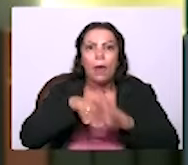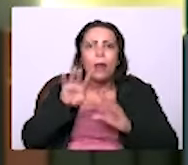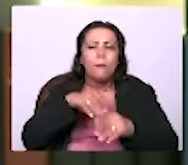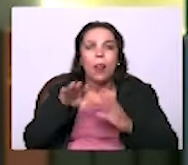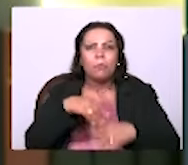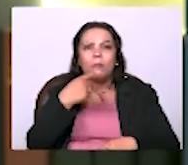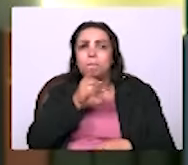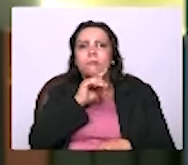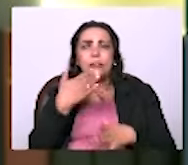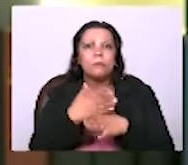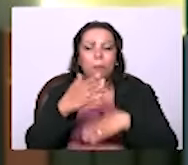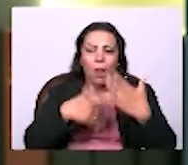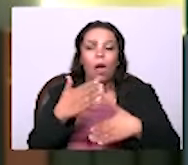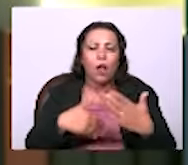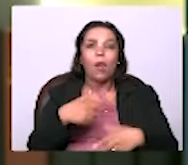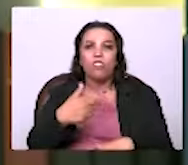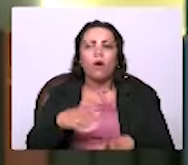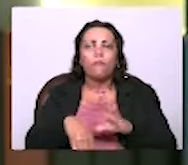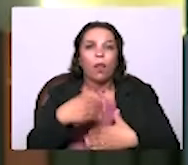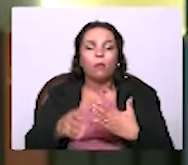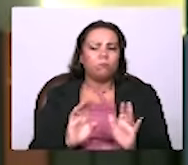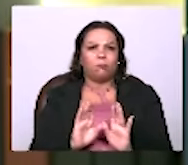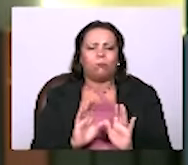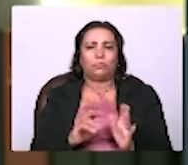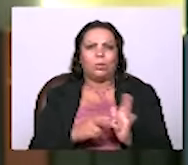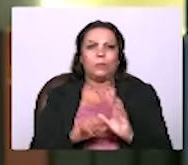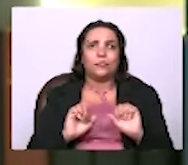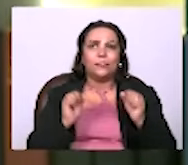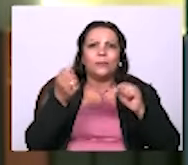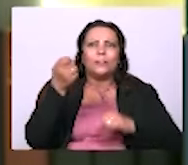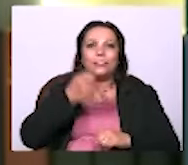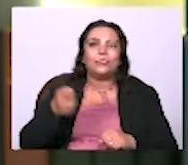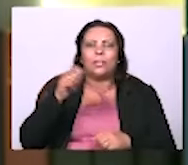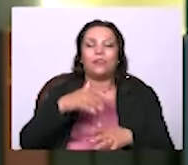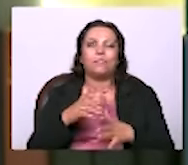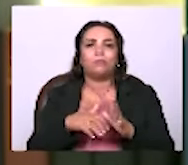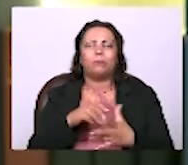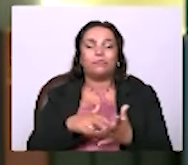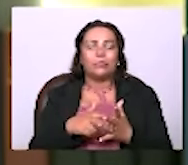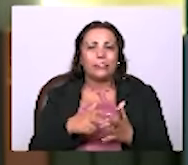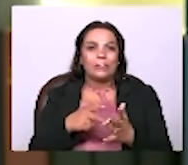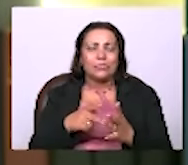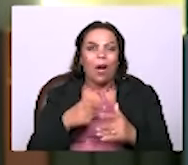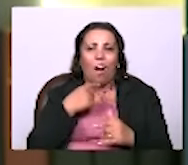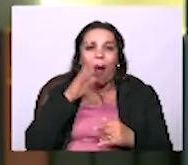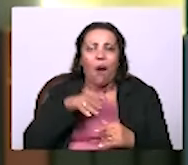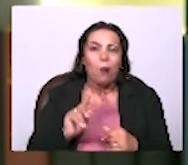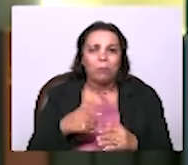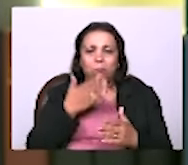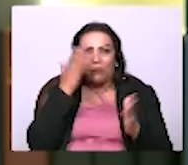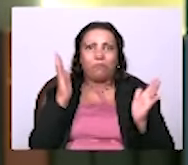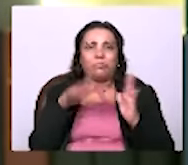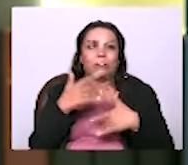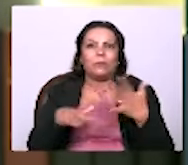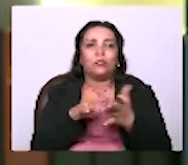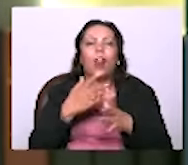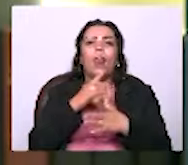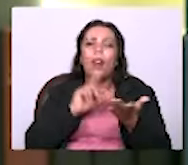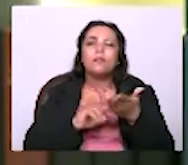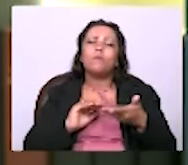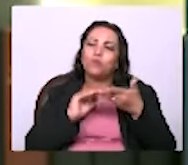تاخد انت ايه ساكت ليه لازم تتصرف لازم ده بيوته اكتر وبيخليه مش هيعرف ياخد قرار اكتر احنا عايزين ناخد